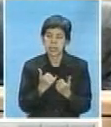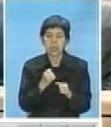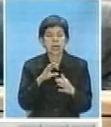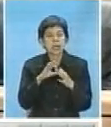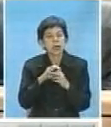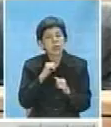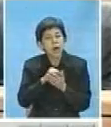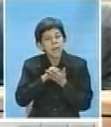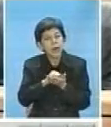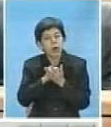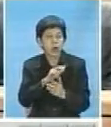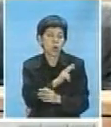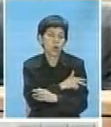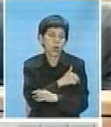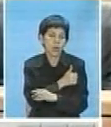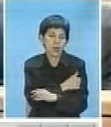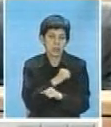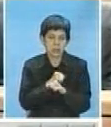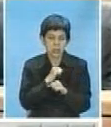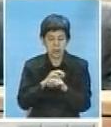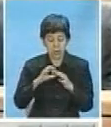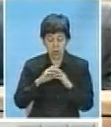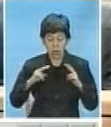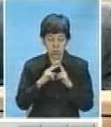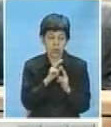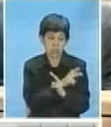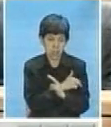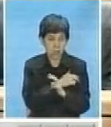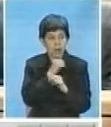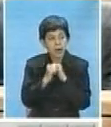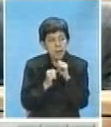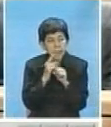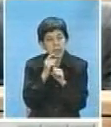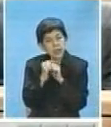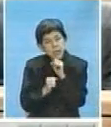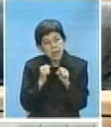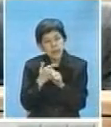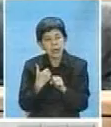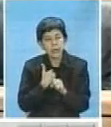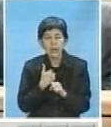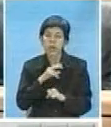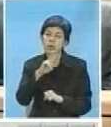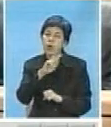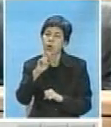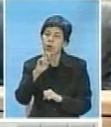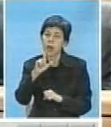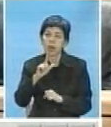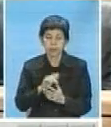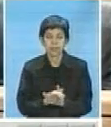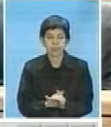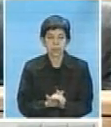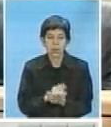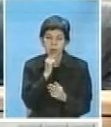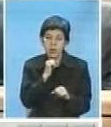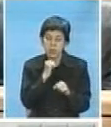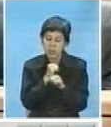ริการของโรงพยาบาลในสังกัดกระทรวงสาธารณสุขแต่ละปีประมาณ200ล้านครั้งเมื่อเทียบกับจ